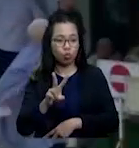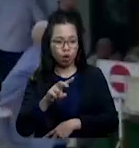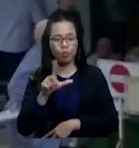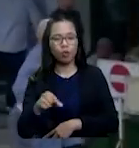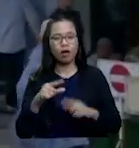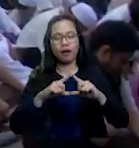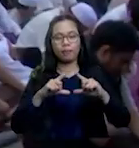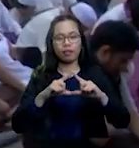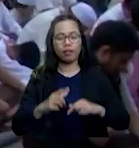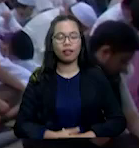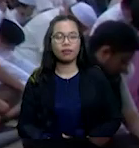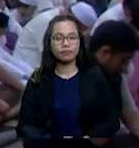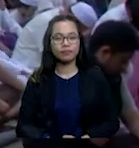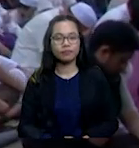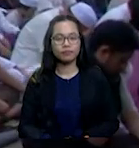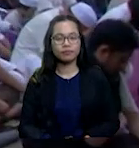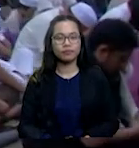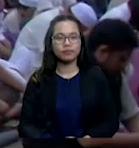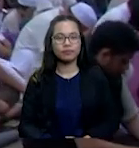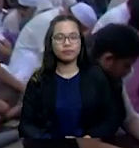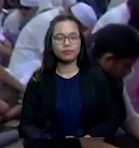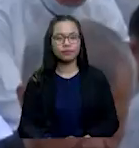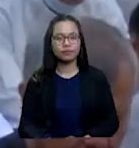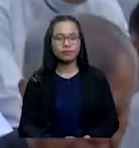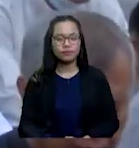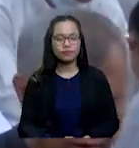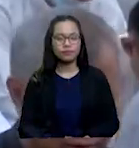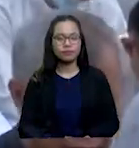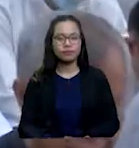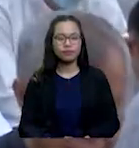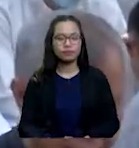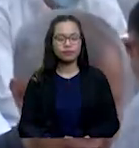Dari Jakarta, Faisal Rinaldi, Abdul Rashid, iNews melaporkan.